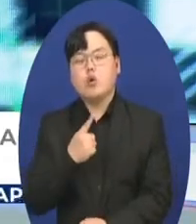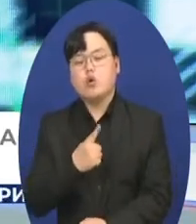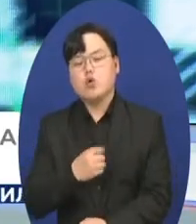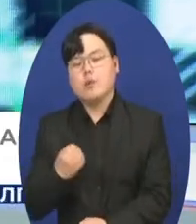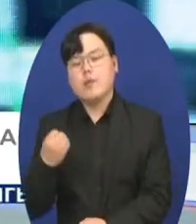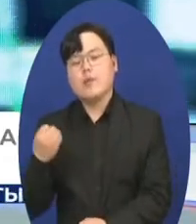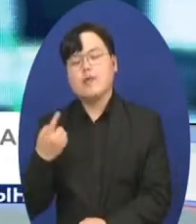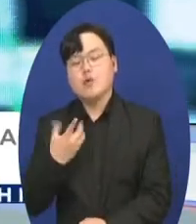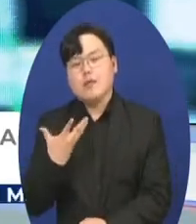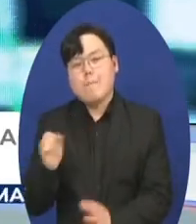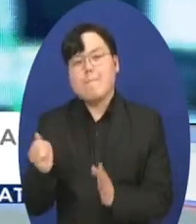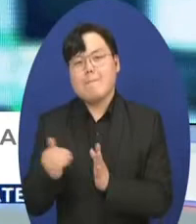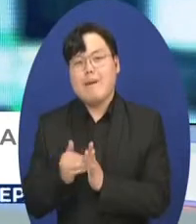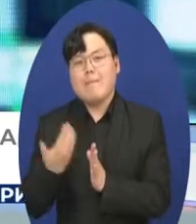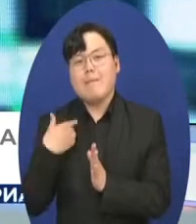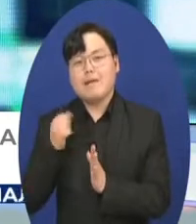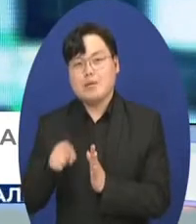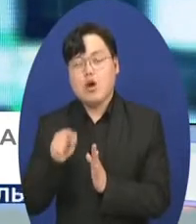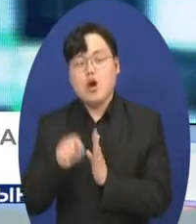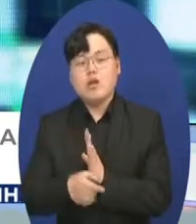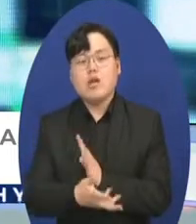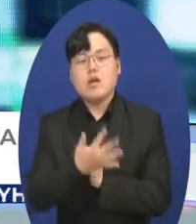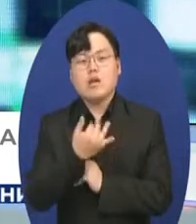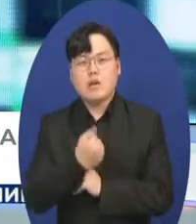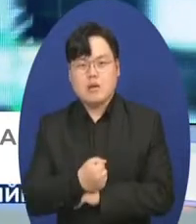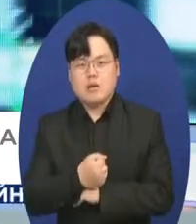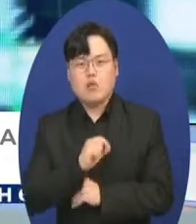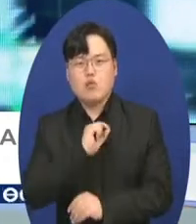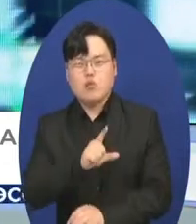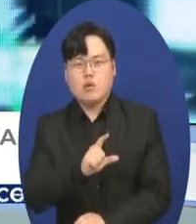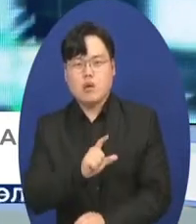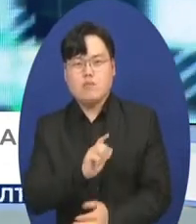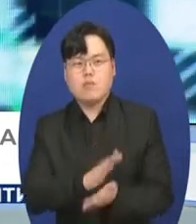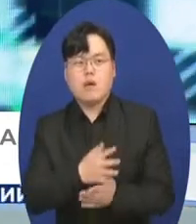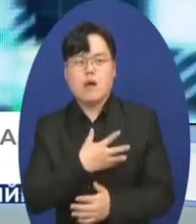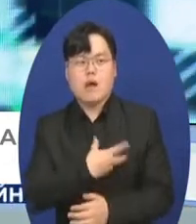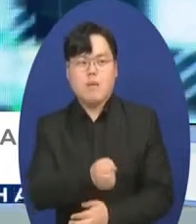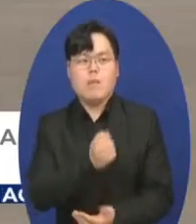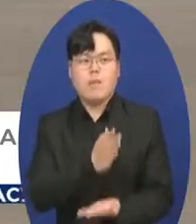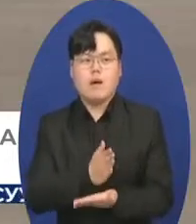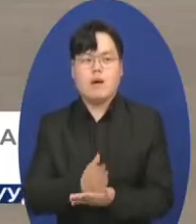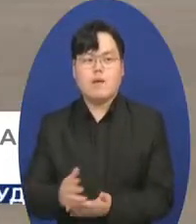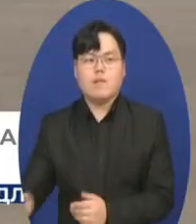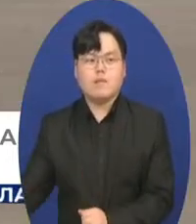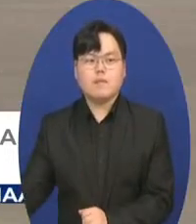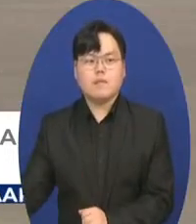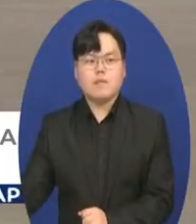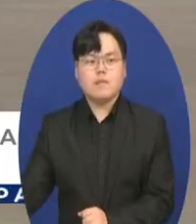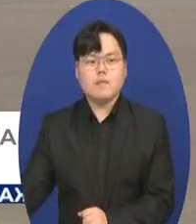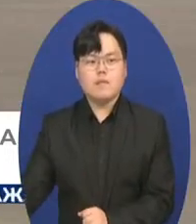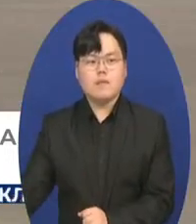бол өнөөдөр 80-90 сая төгрөгөөр 1 кг ноолрыг төвхөн эдийн засгт авч байна.